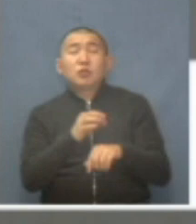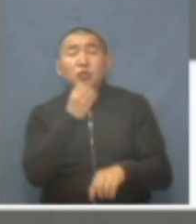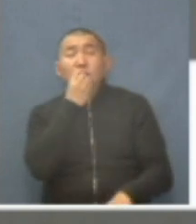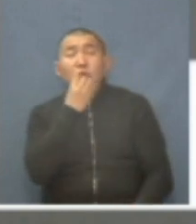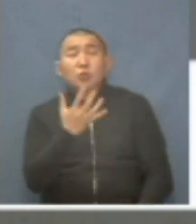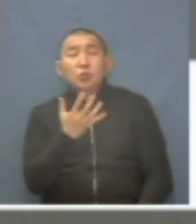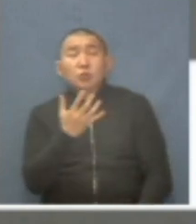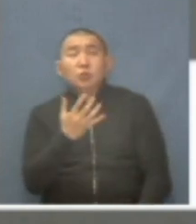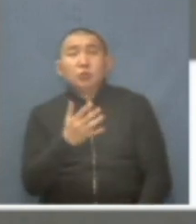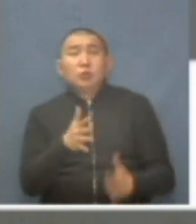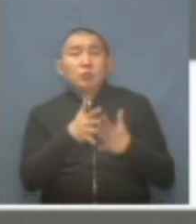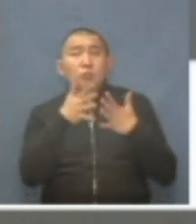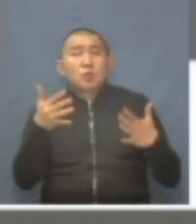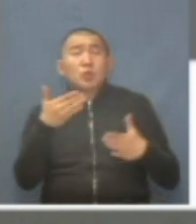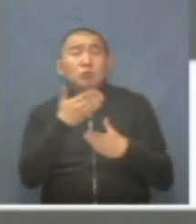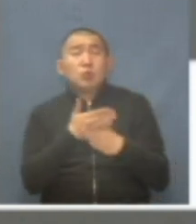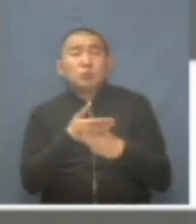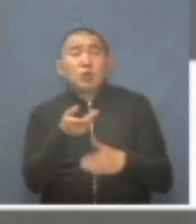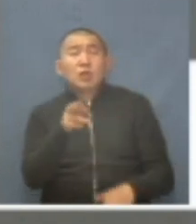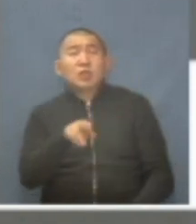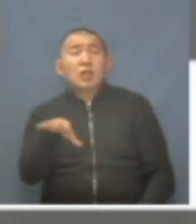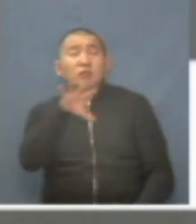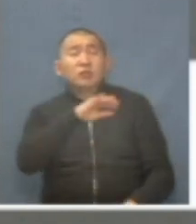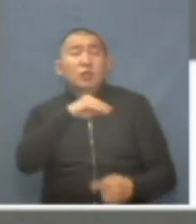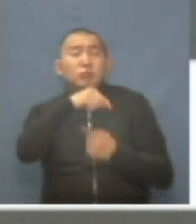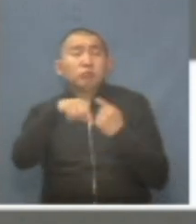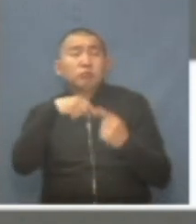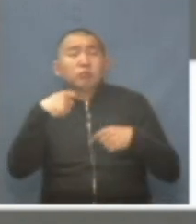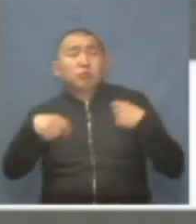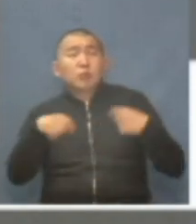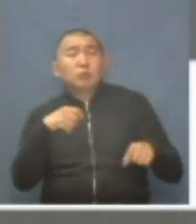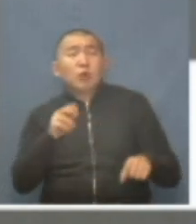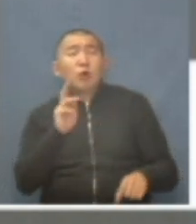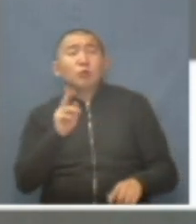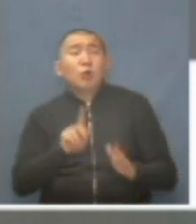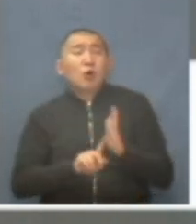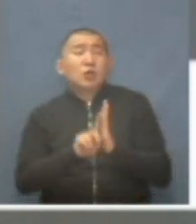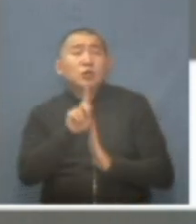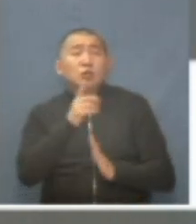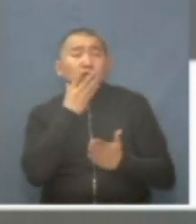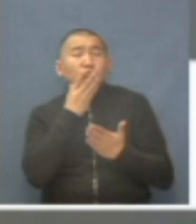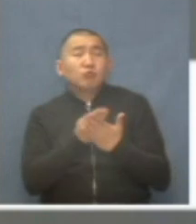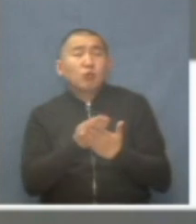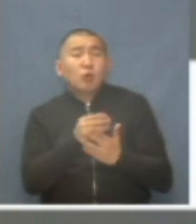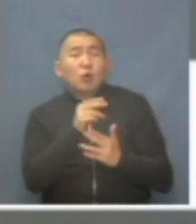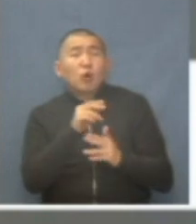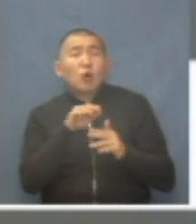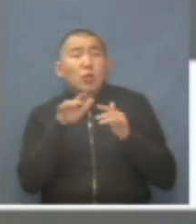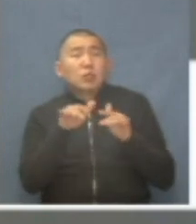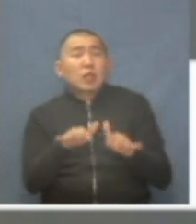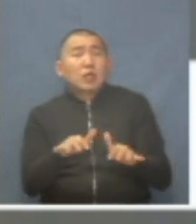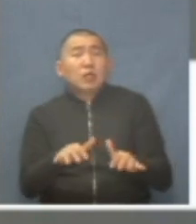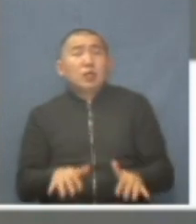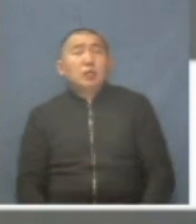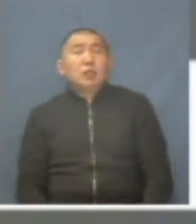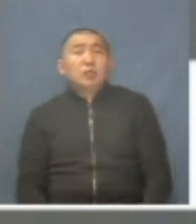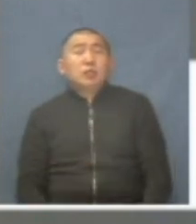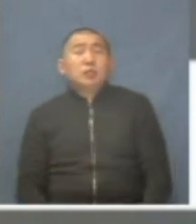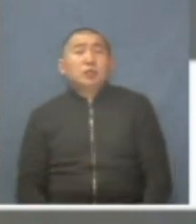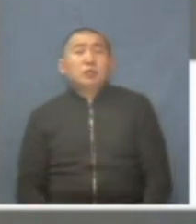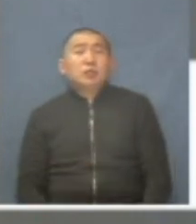является огромной помощью для всех предпринимателей, которые только начали свой путь или уже ведут путь предпринимательства. Товарный знак –